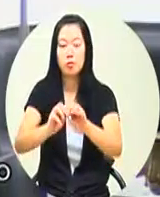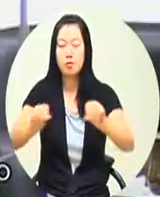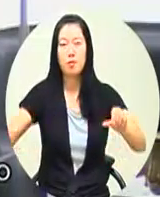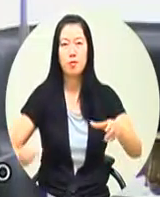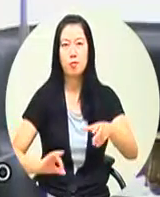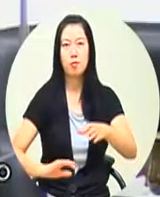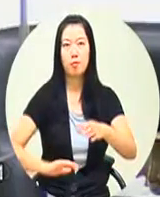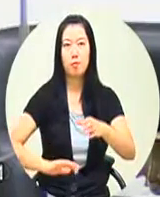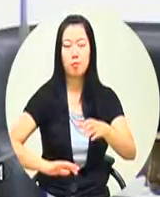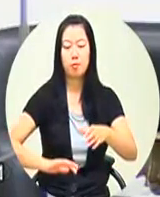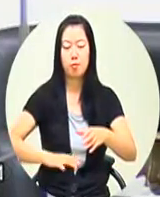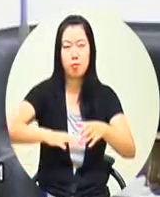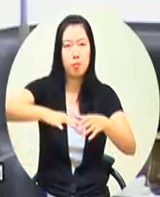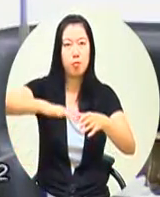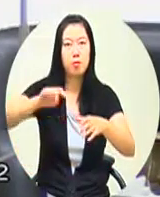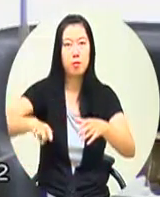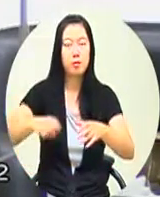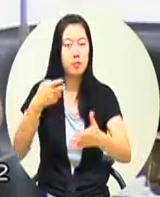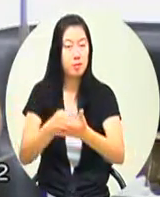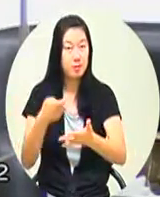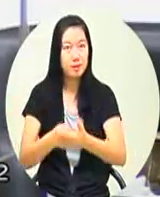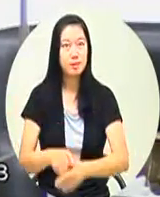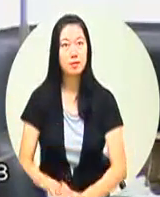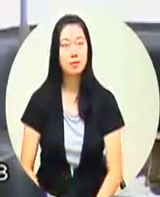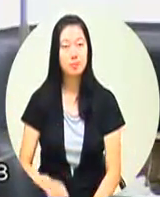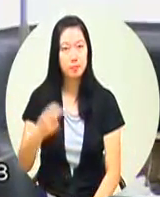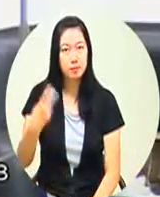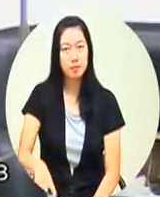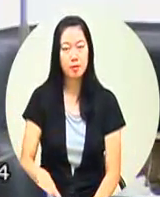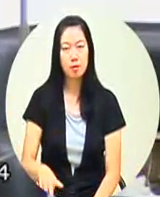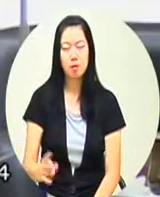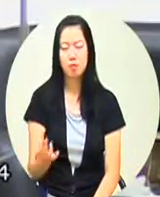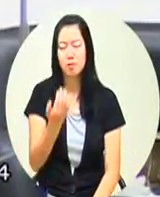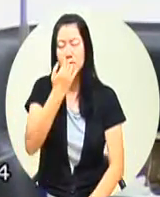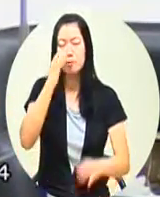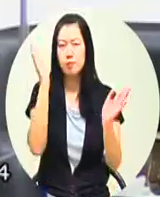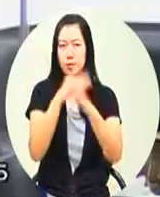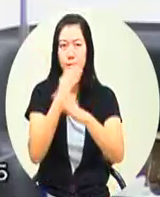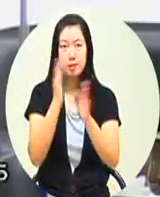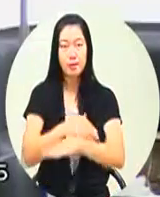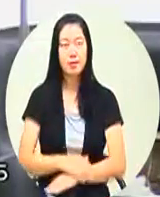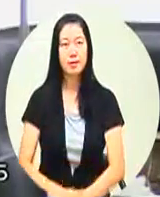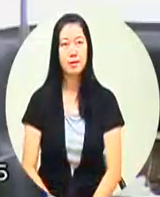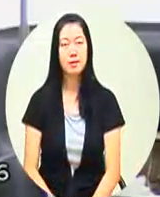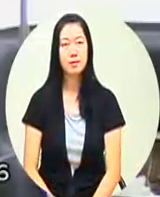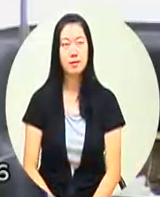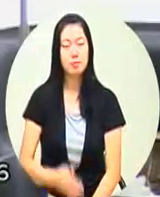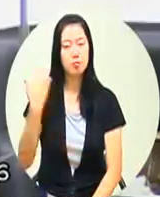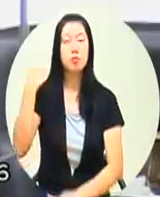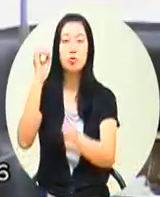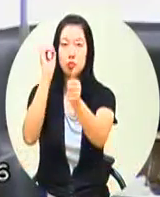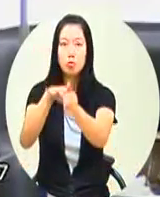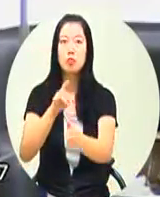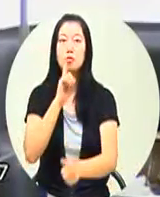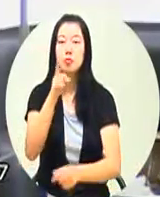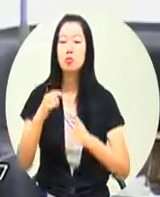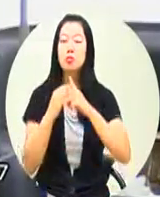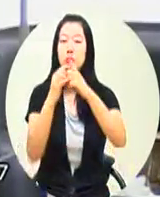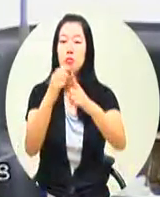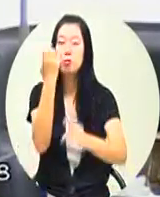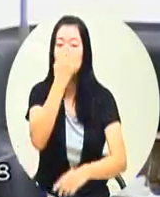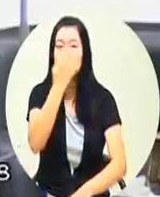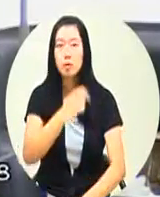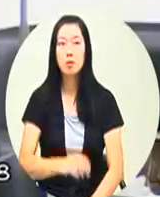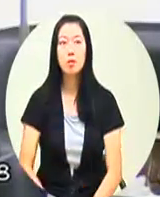啊，非常非常的严重，甚至够臭味啊。那上次跟你反映，你也有去会勘，结